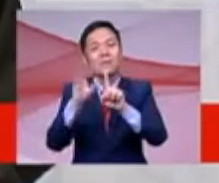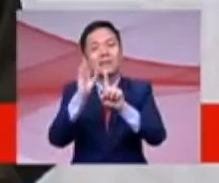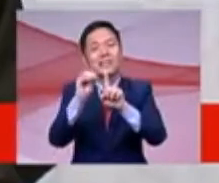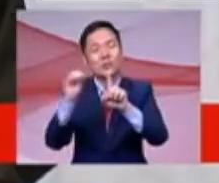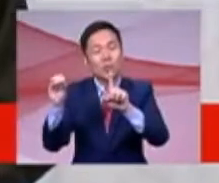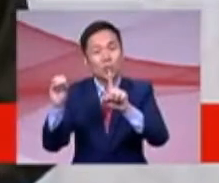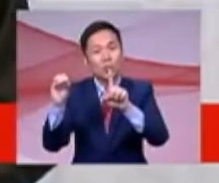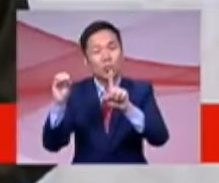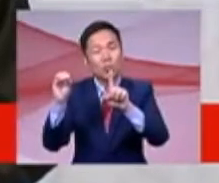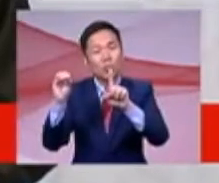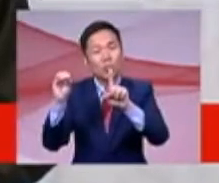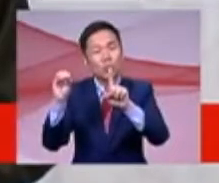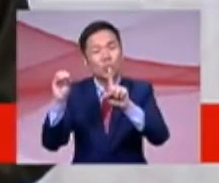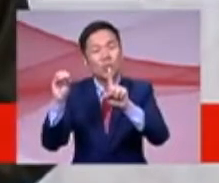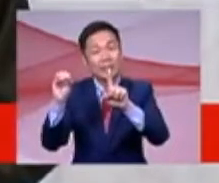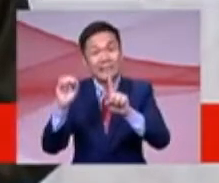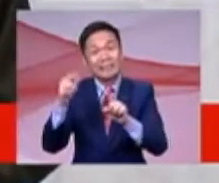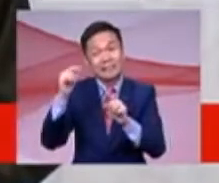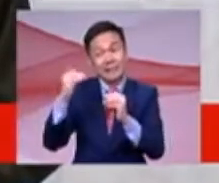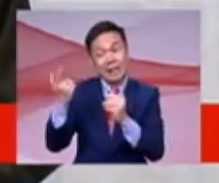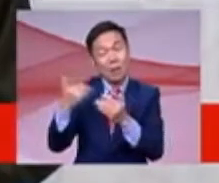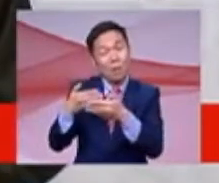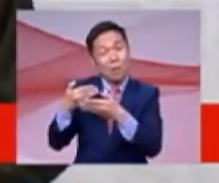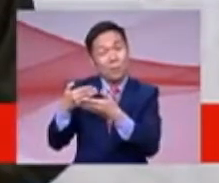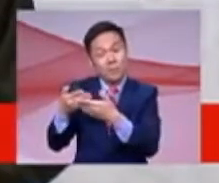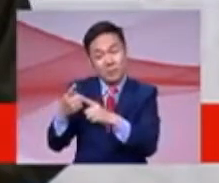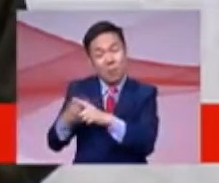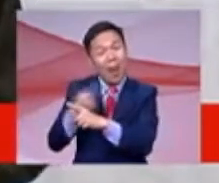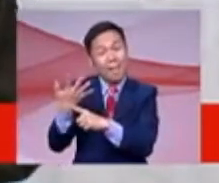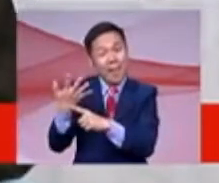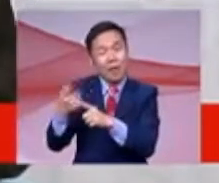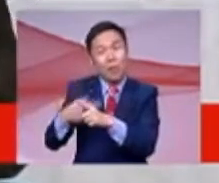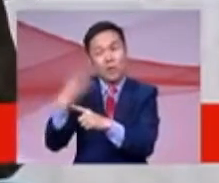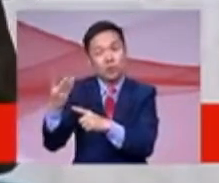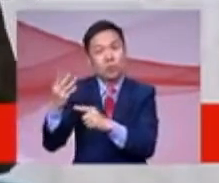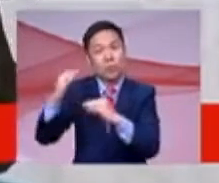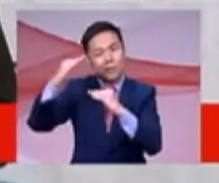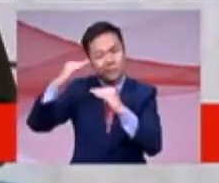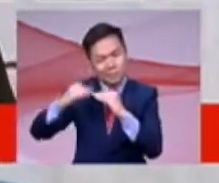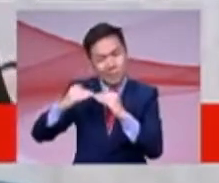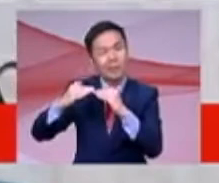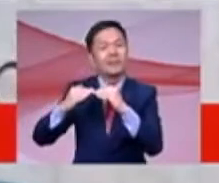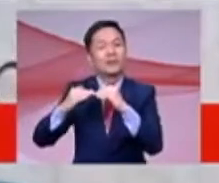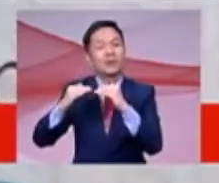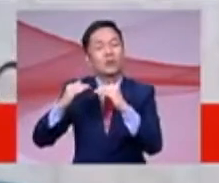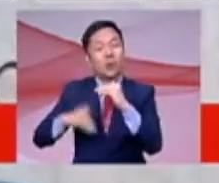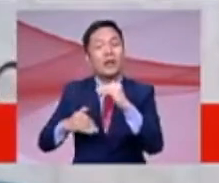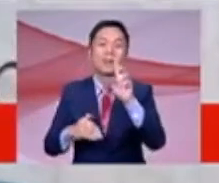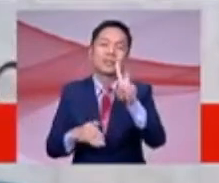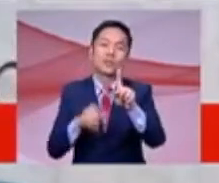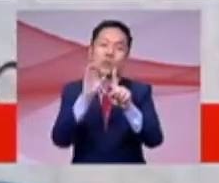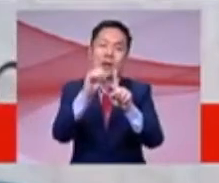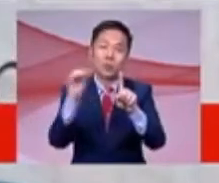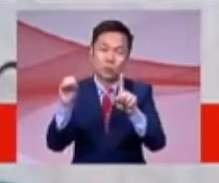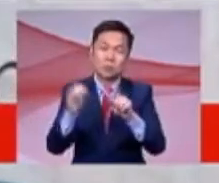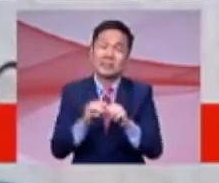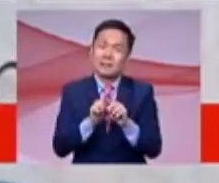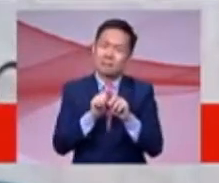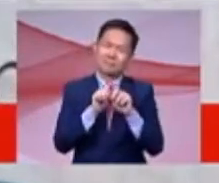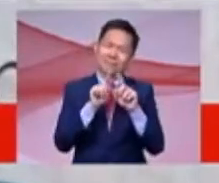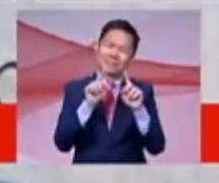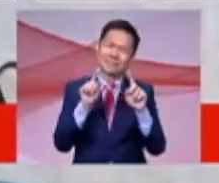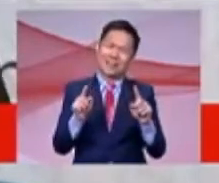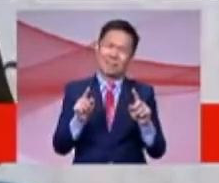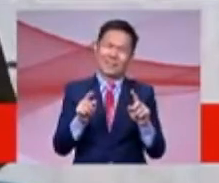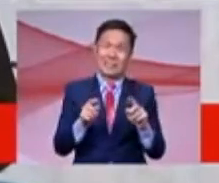akhir bulan Mei ataupun awal bulan Jun. Itu jangkaan kita. Walau bagaimanapun,